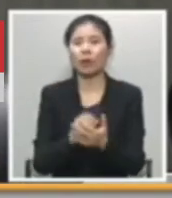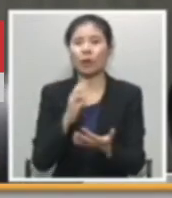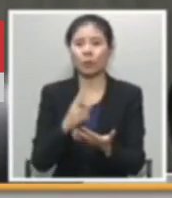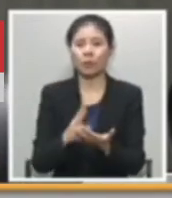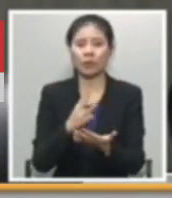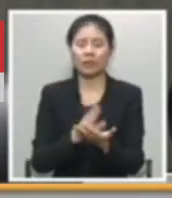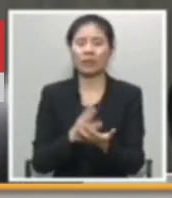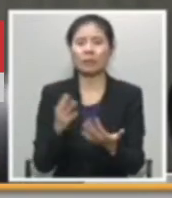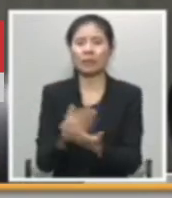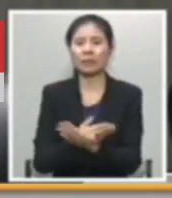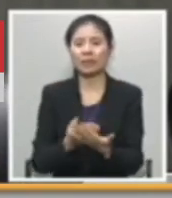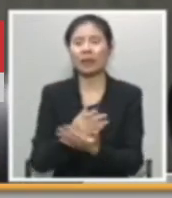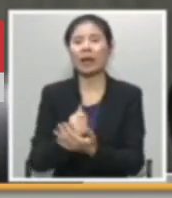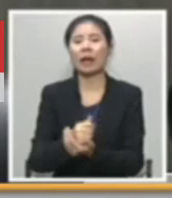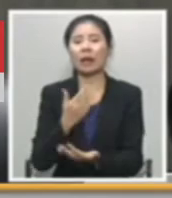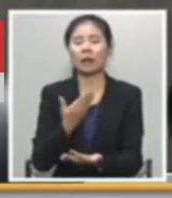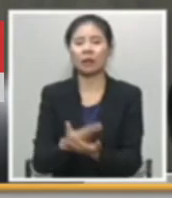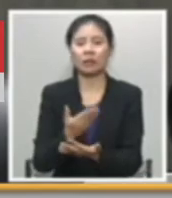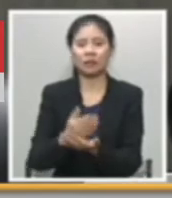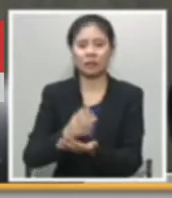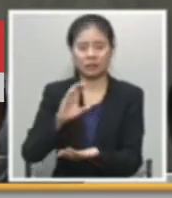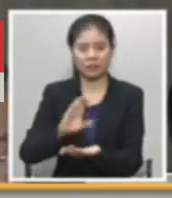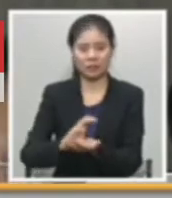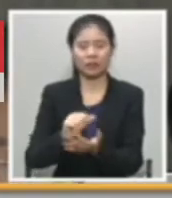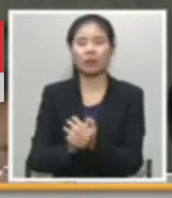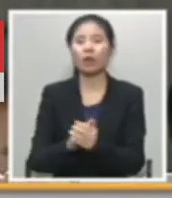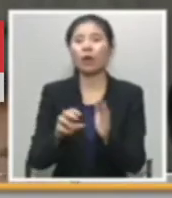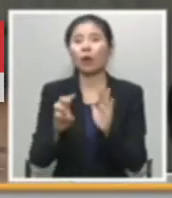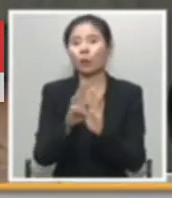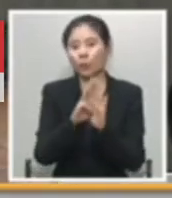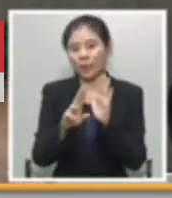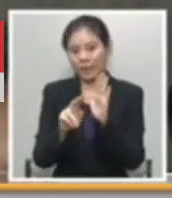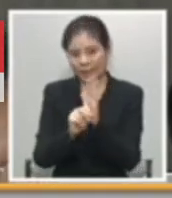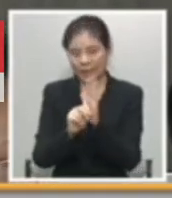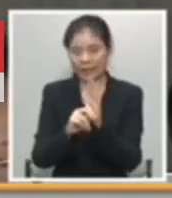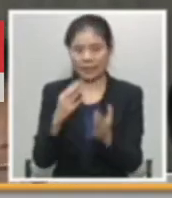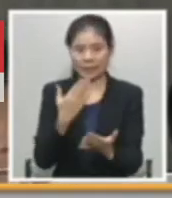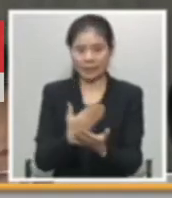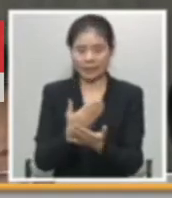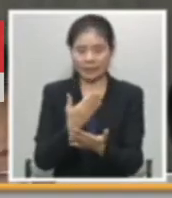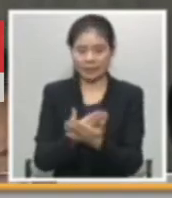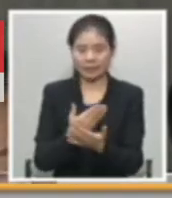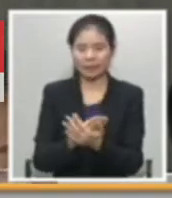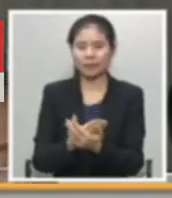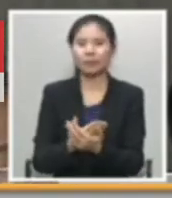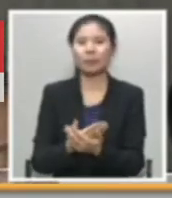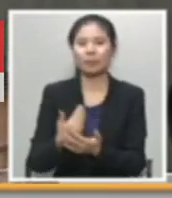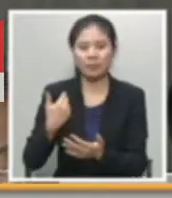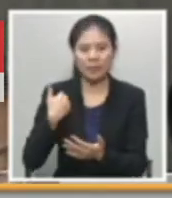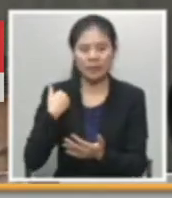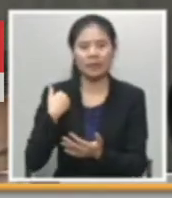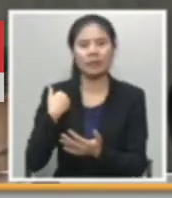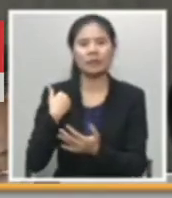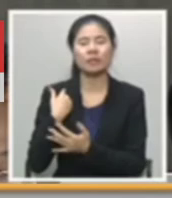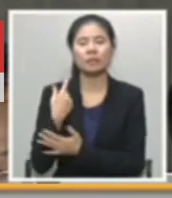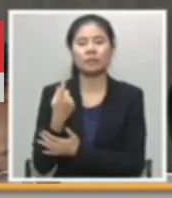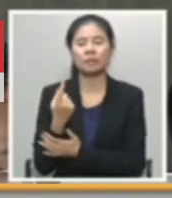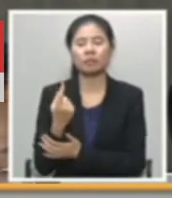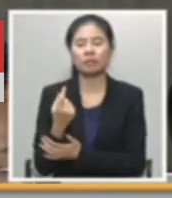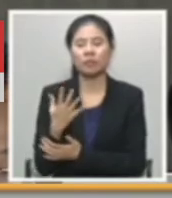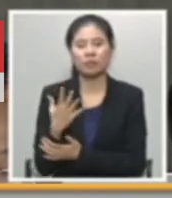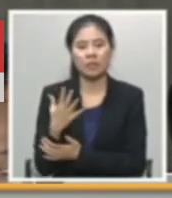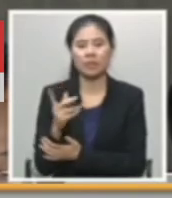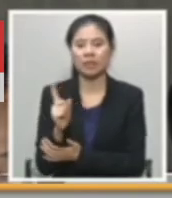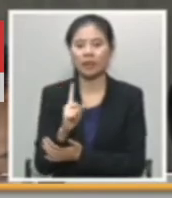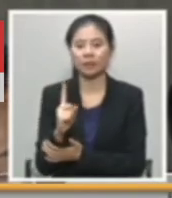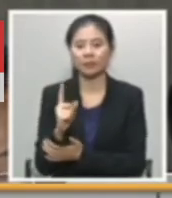และกฎหมายว่าด้วยวินัยการเงินการคลังหรือไม่ท่านประธานที่เคารพ